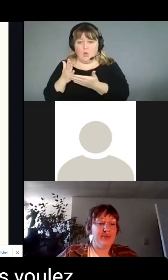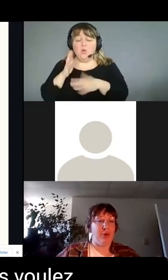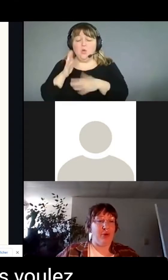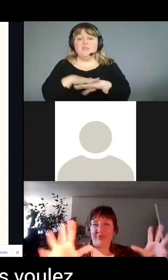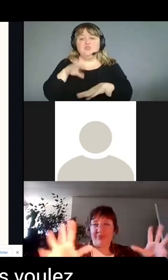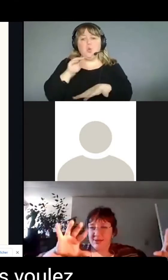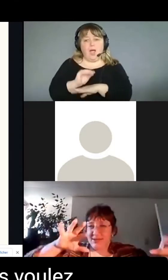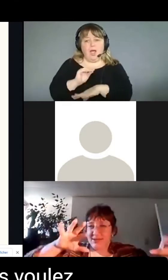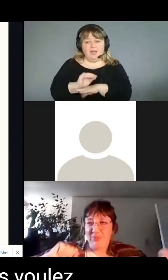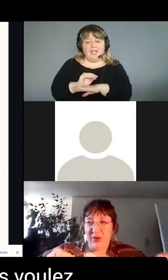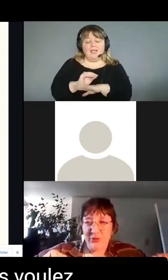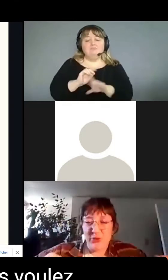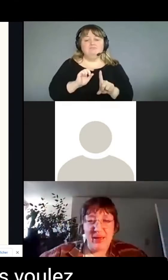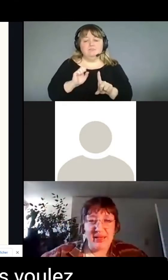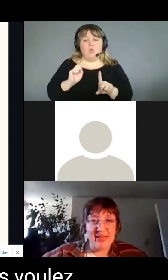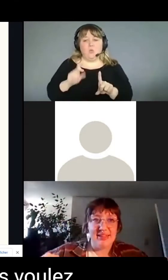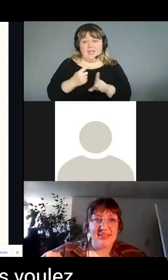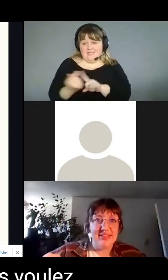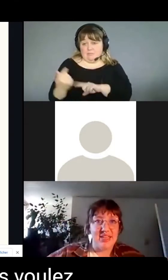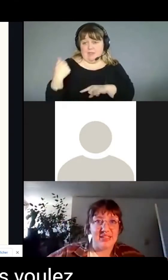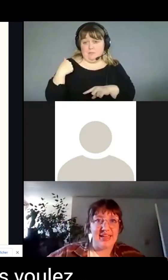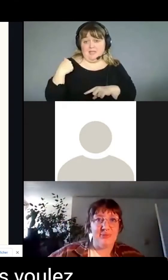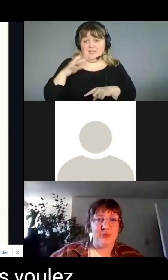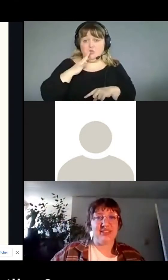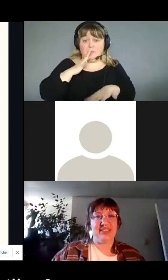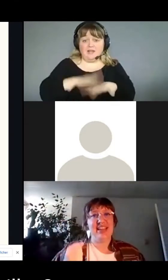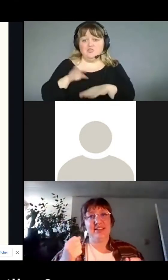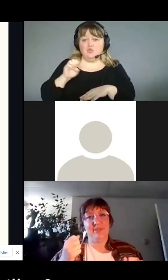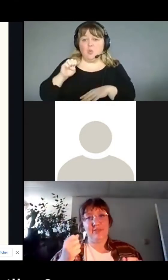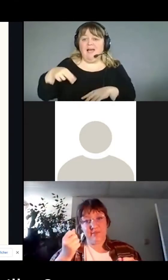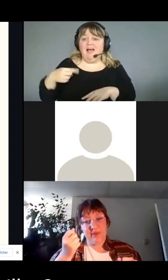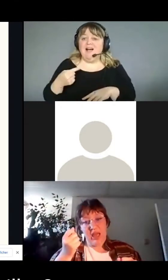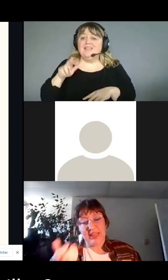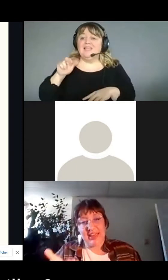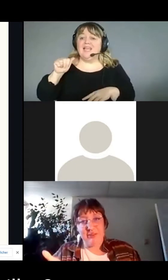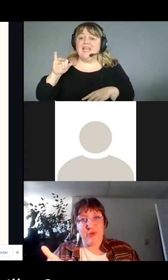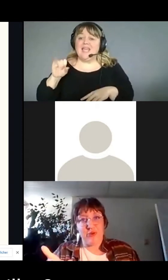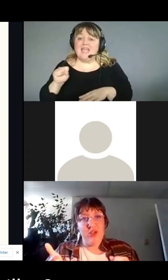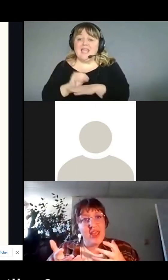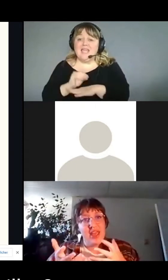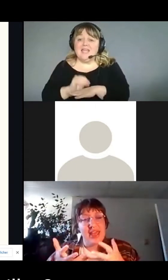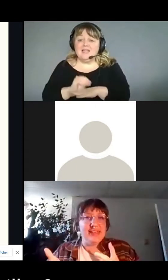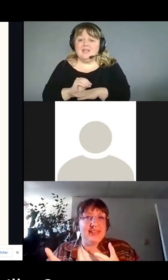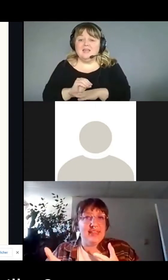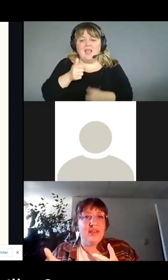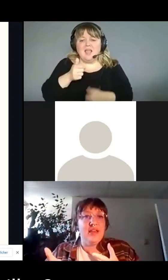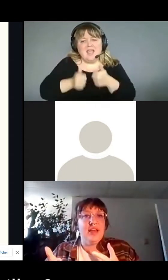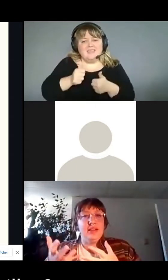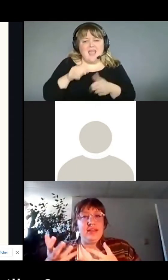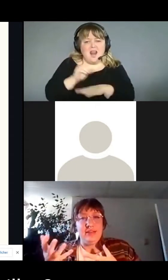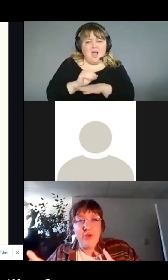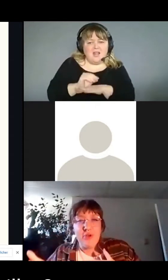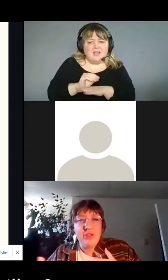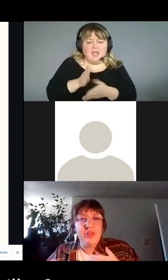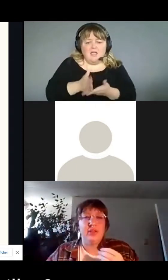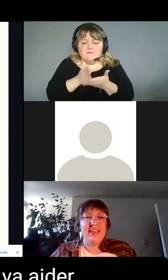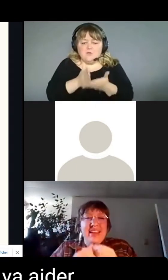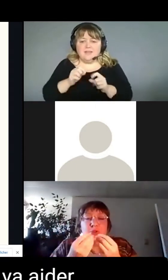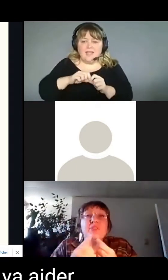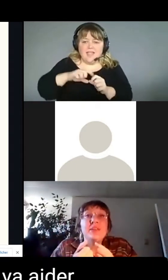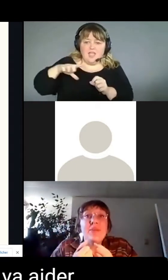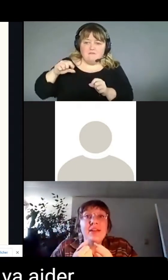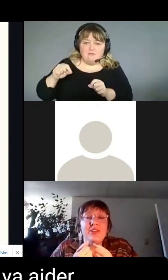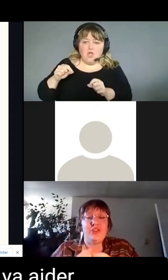vous voulez, bon, la semaine passée, on a parlé des engrais, puis quel engrais va aider les feuilles,